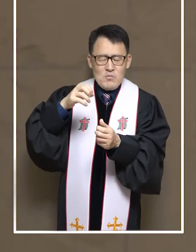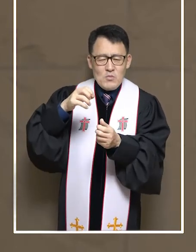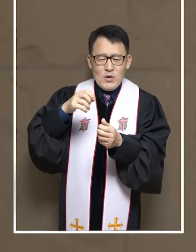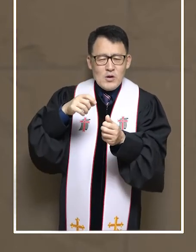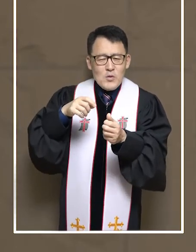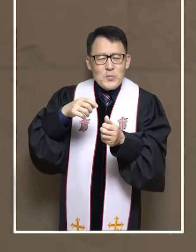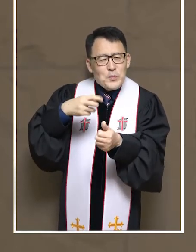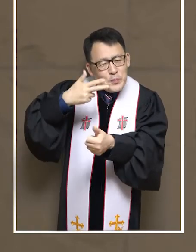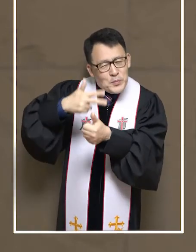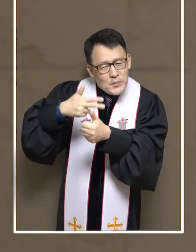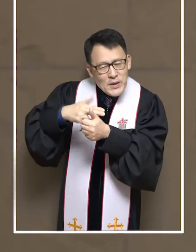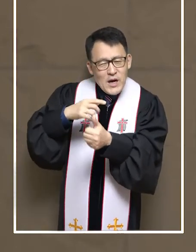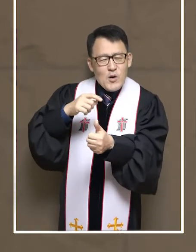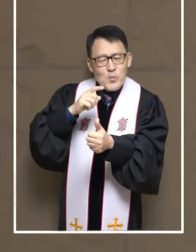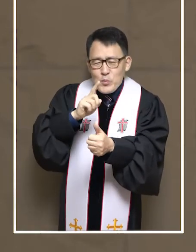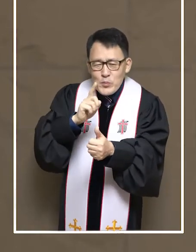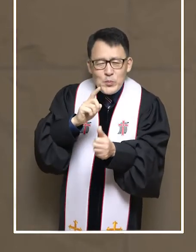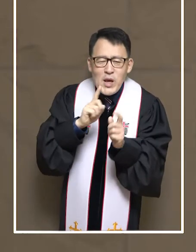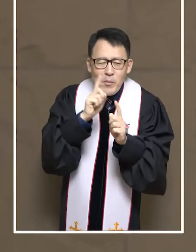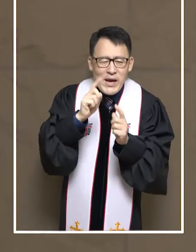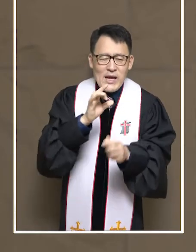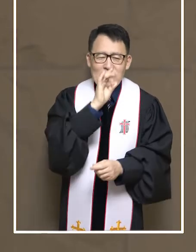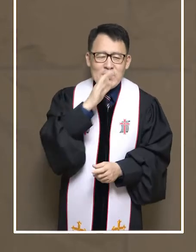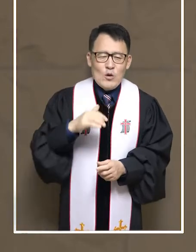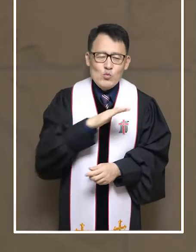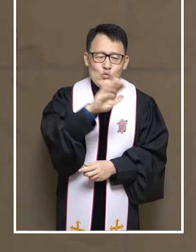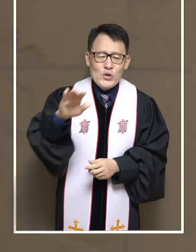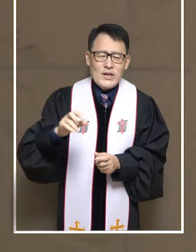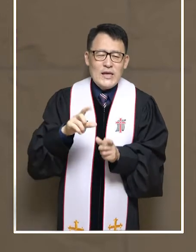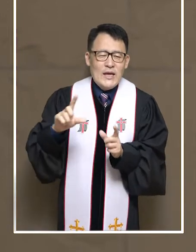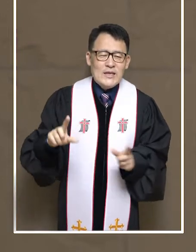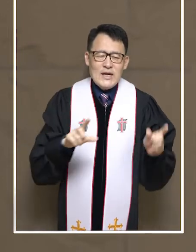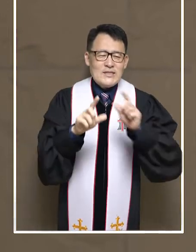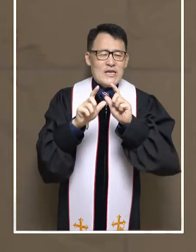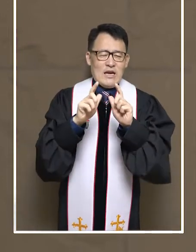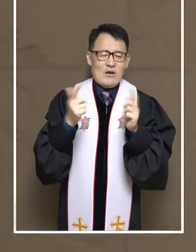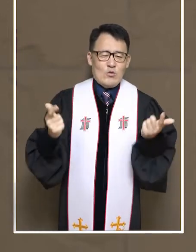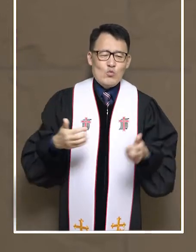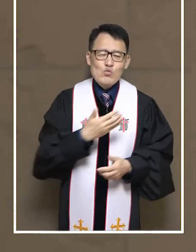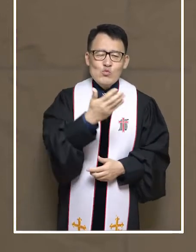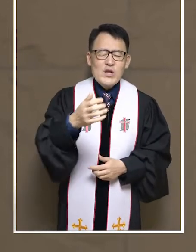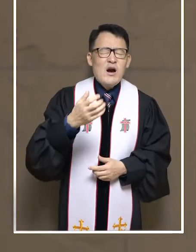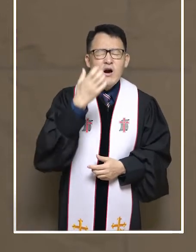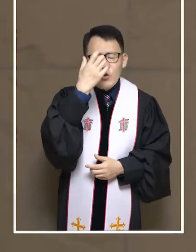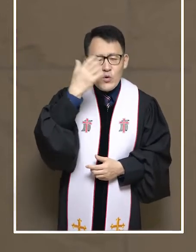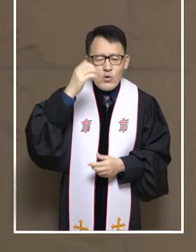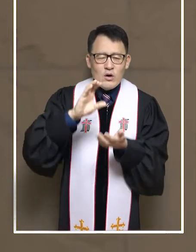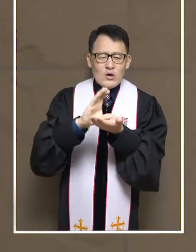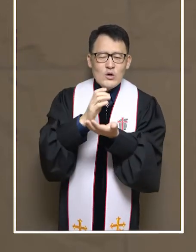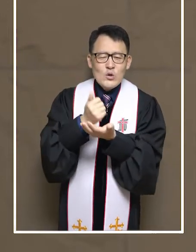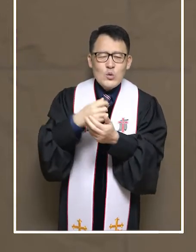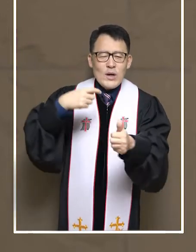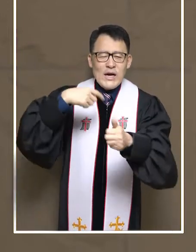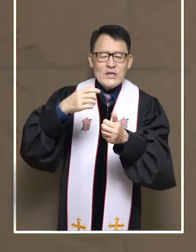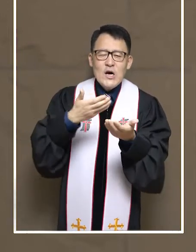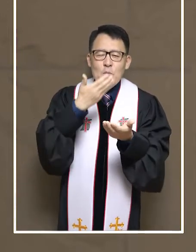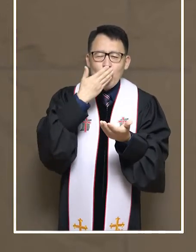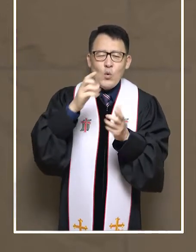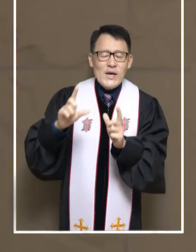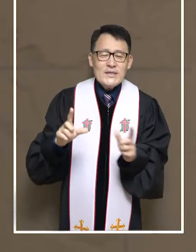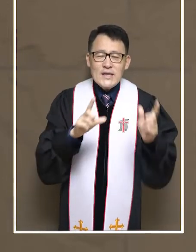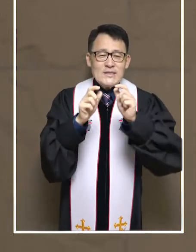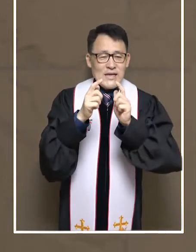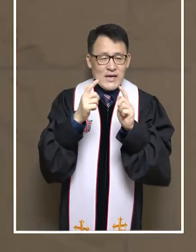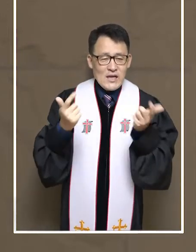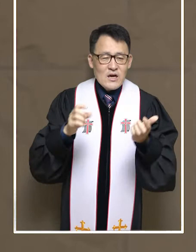된다. 나는 그 당시 교리에 의해 살지 않았다. 우리의 영혼은 그리스도에 관한 가르침을 먹고